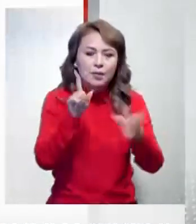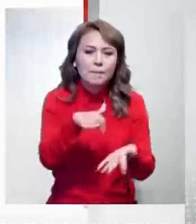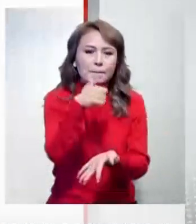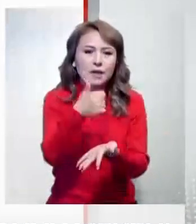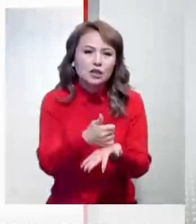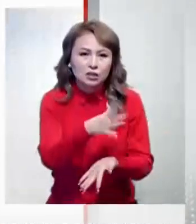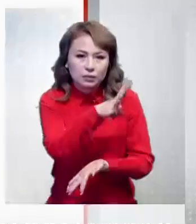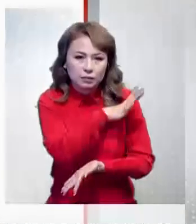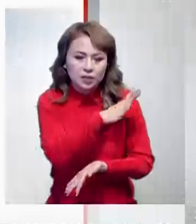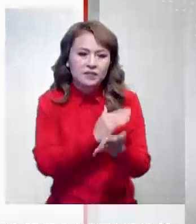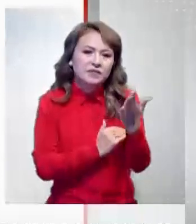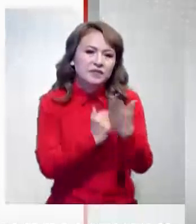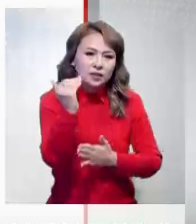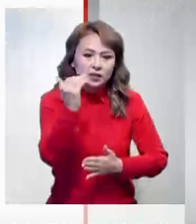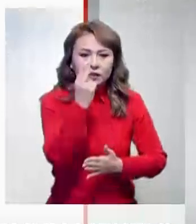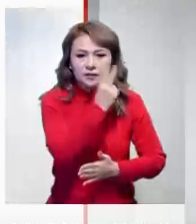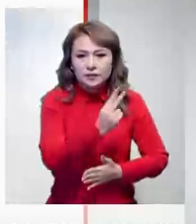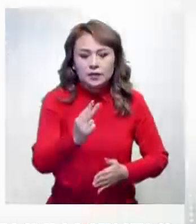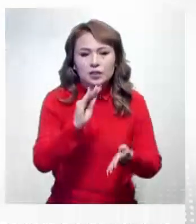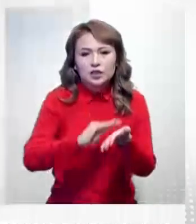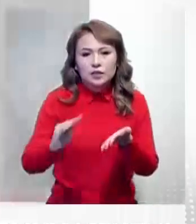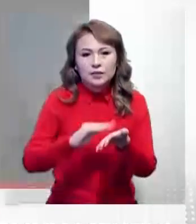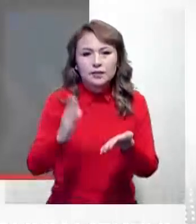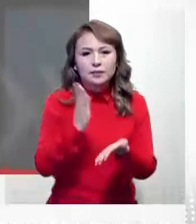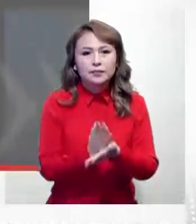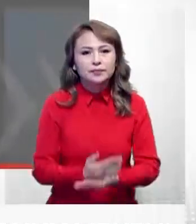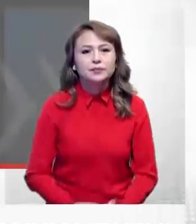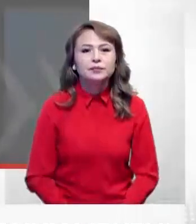отырып, шараның жоғары маңызға ие екенін жазады.